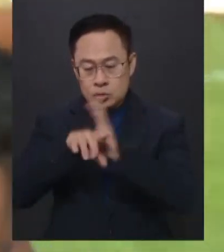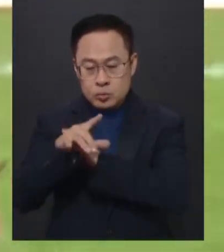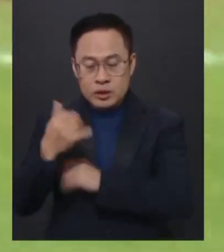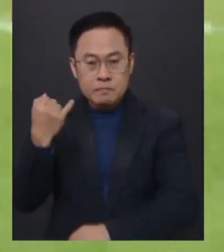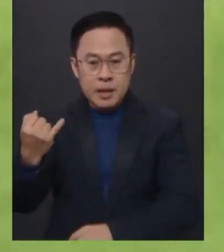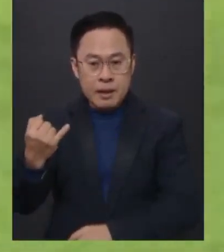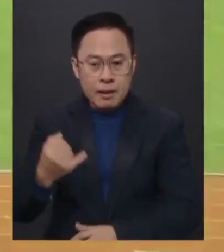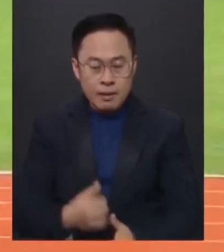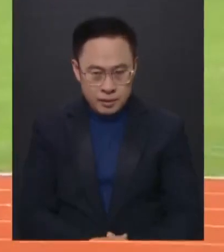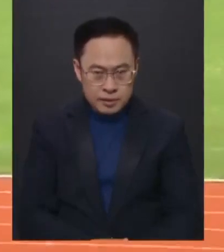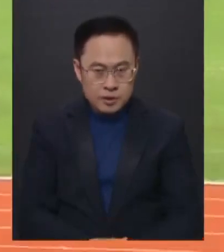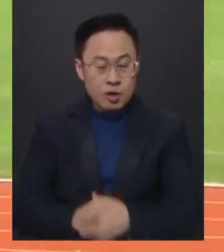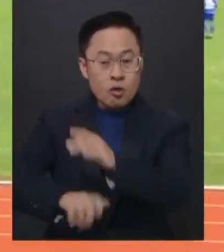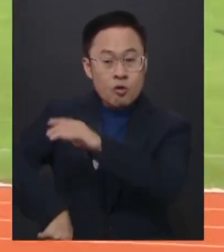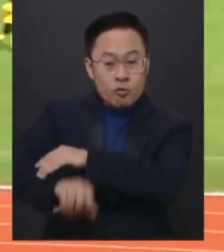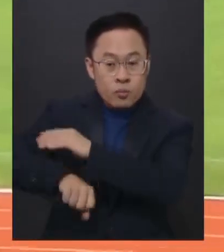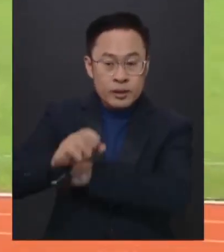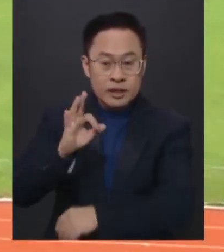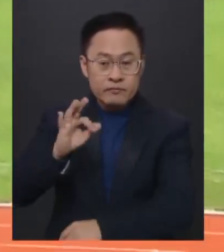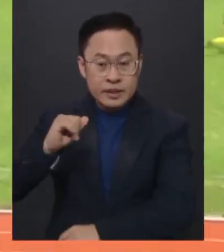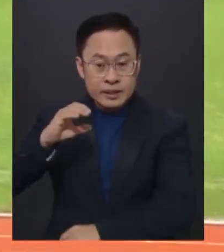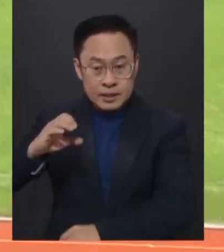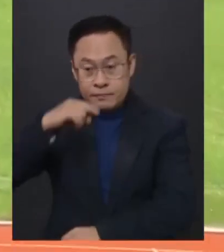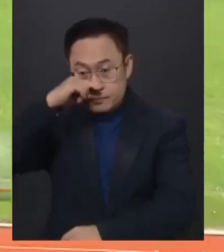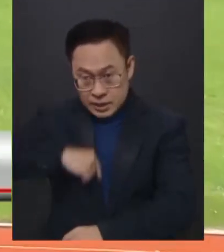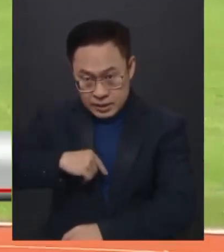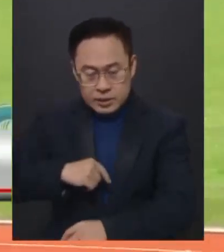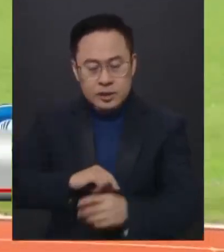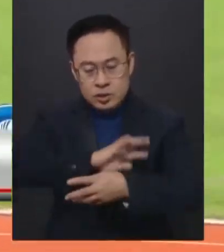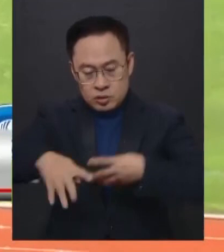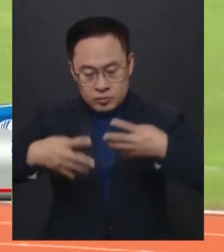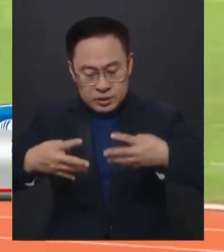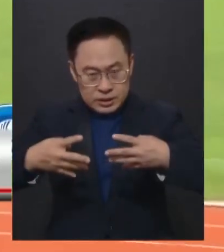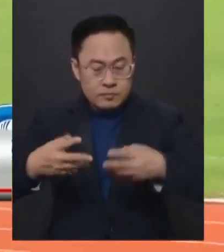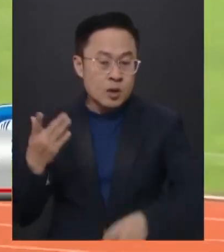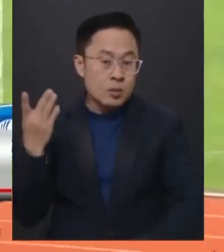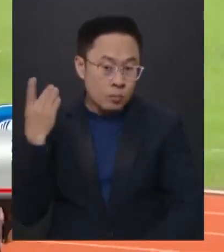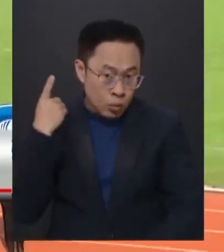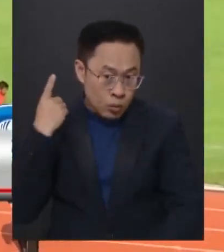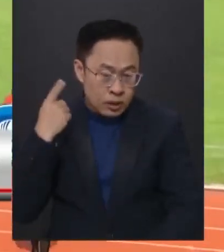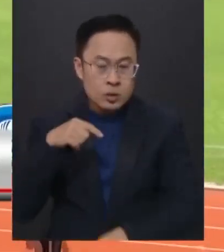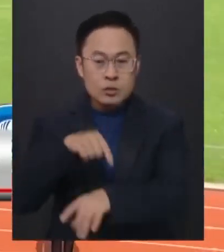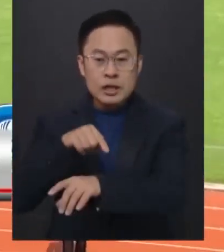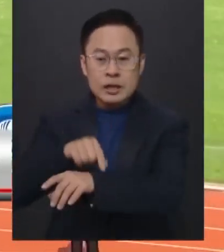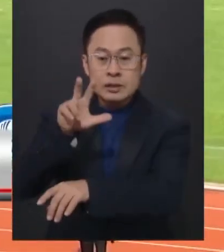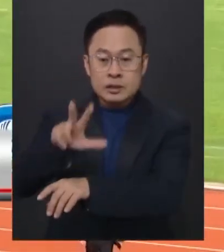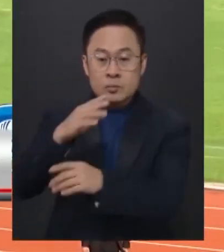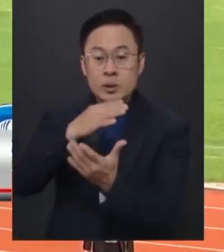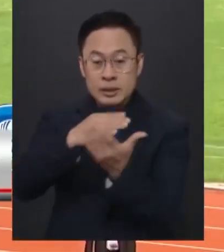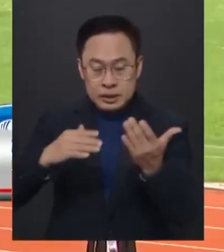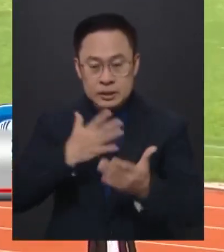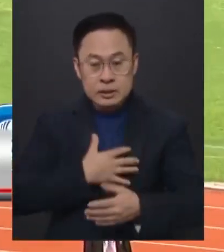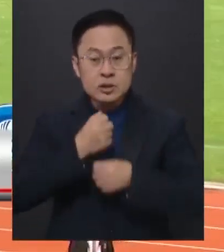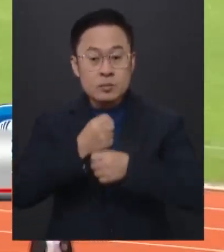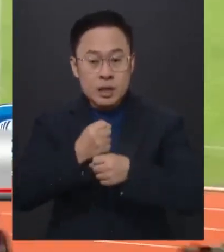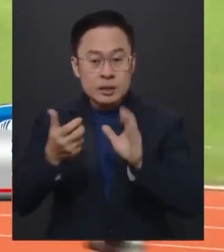ศึกฟุตบอลช้าง FA ครับในรอบ8ทีมสุดท้ายครับคู่แรกเมื่อวานนี้นี่ลงแข่งขันตั้งแต่เวลาบ่าย 3:30 เลยครับโด